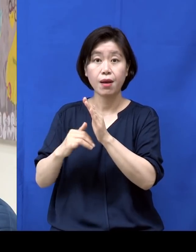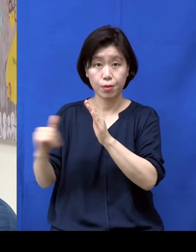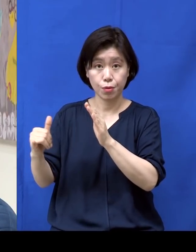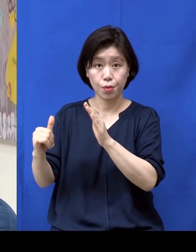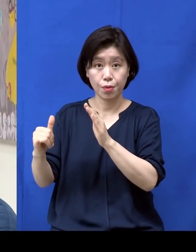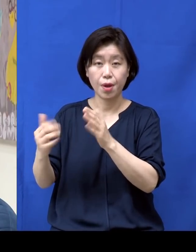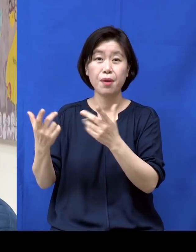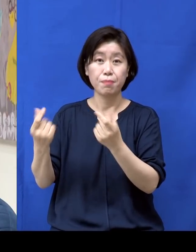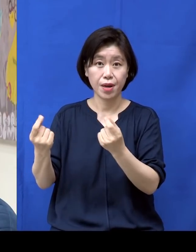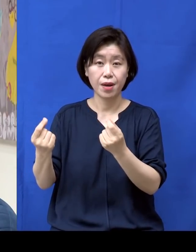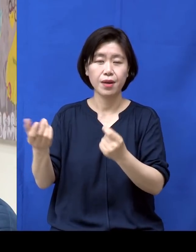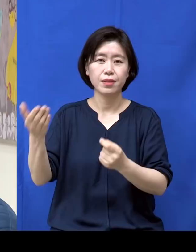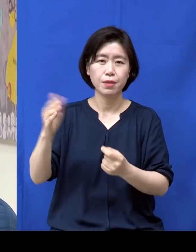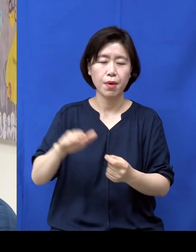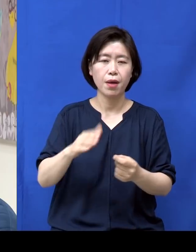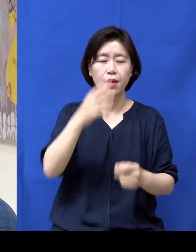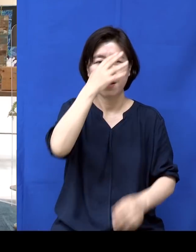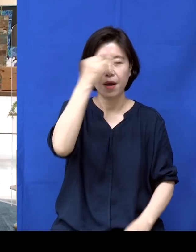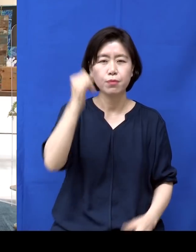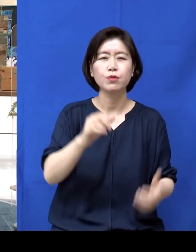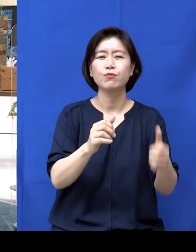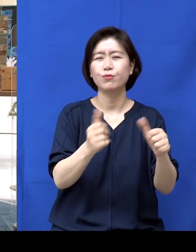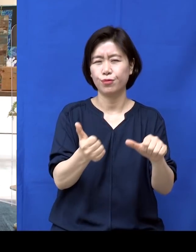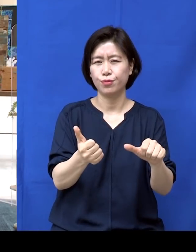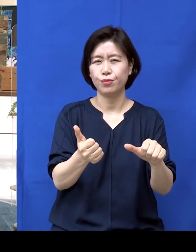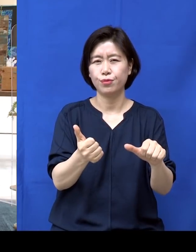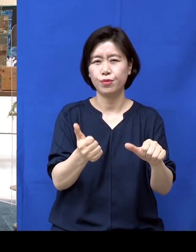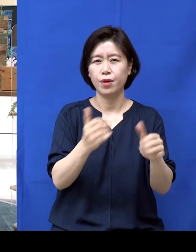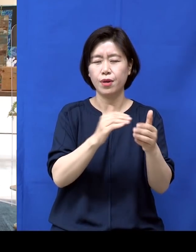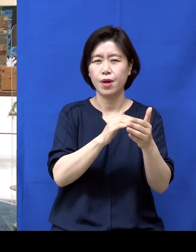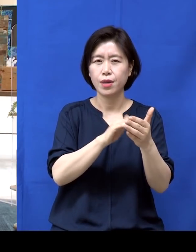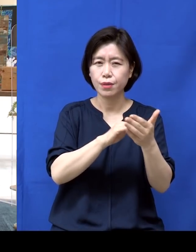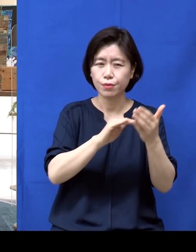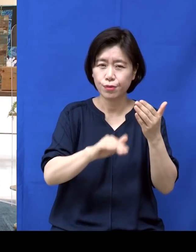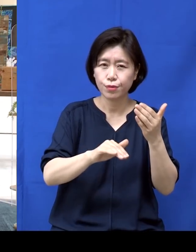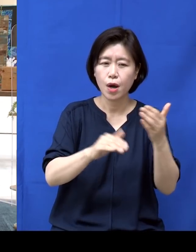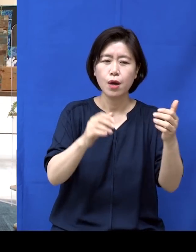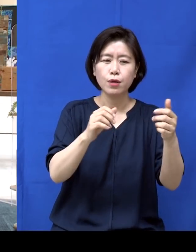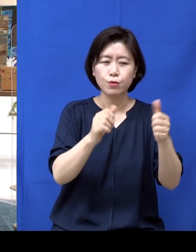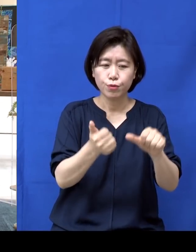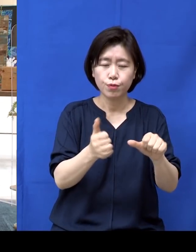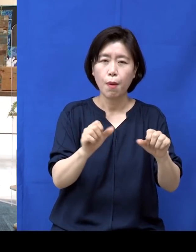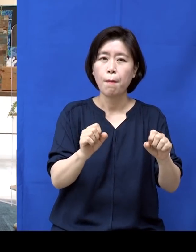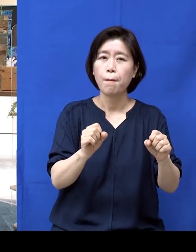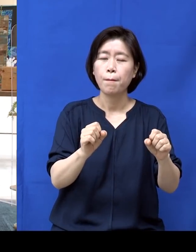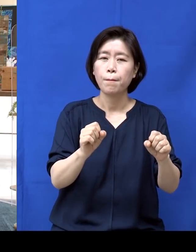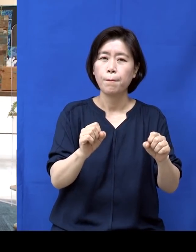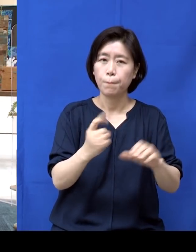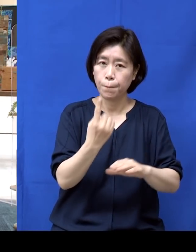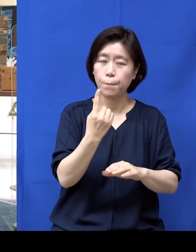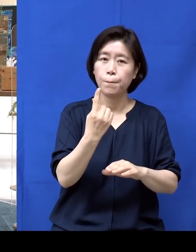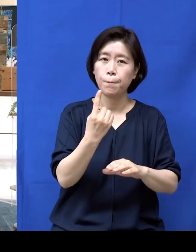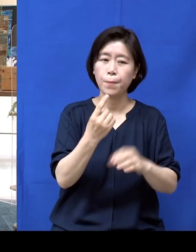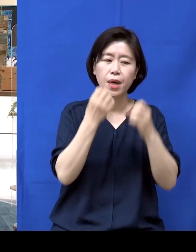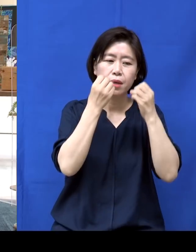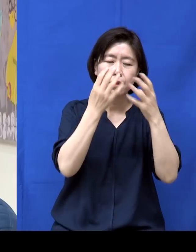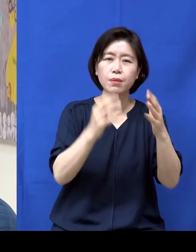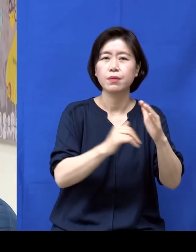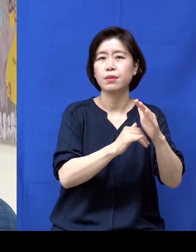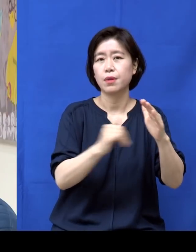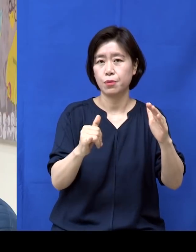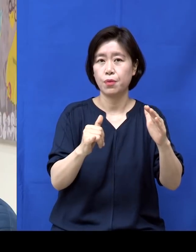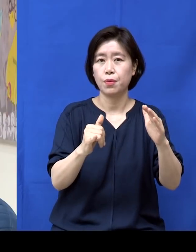죽음을 통해서 새로운 경험을 한 새로운 경험을 나눈 새로운 가족이 또 탄생을 했구나 이 생각을 하게